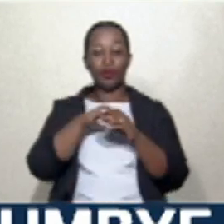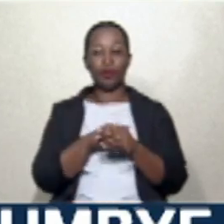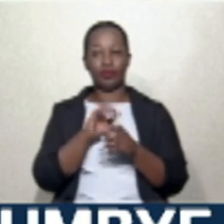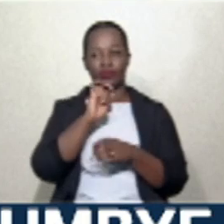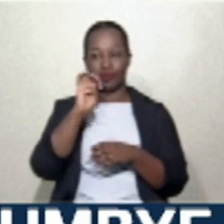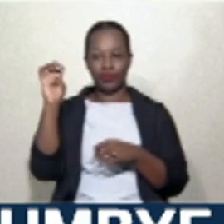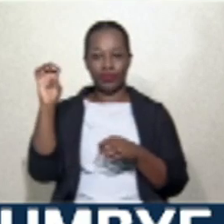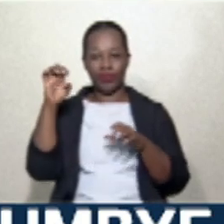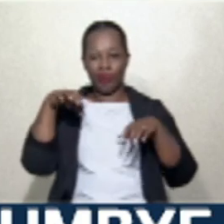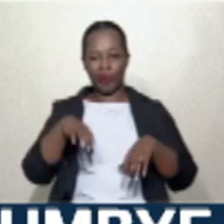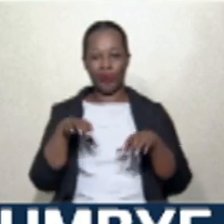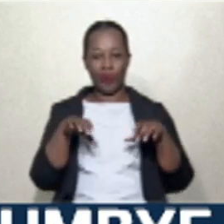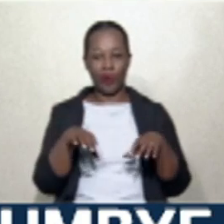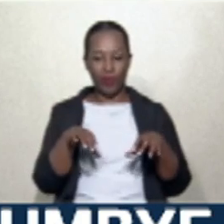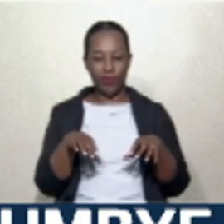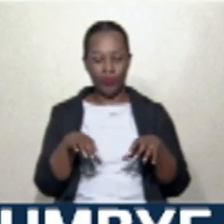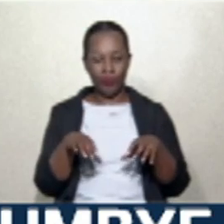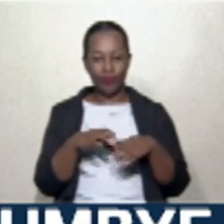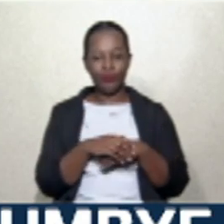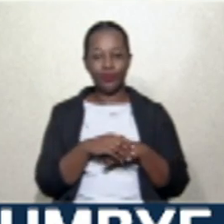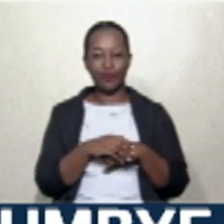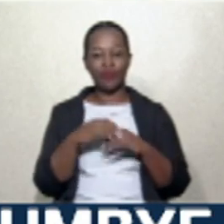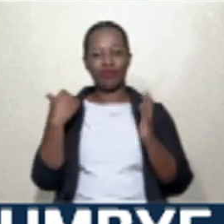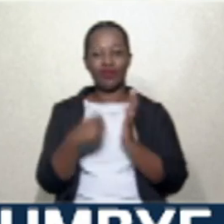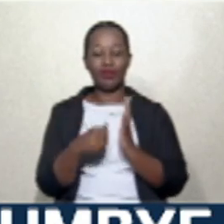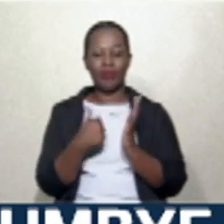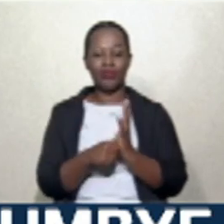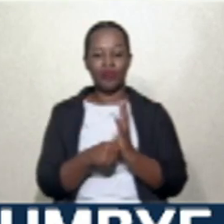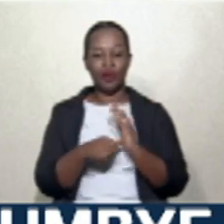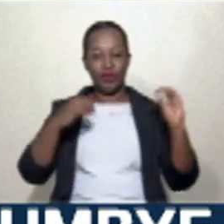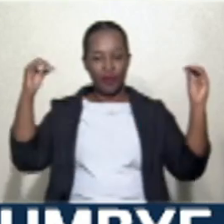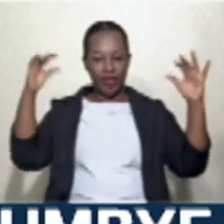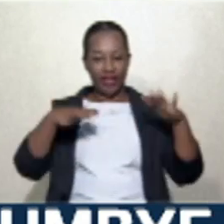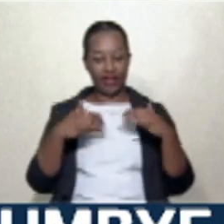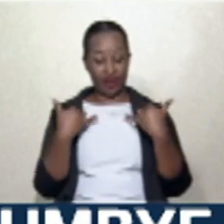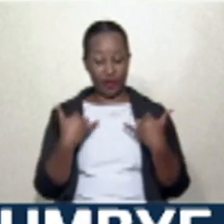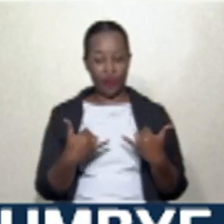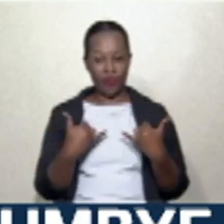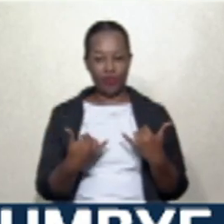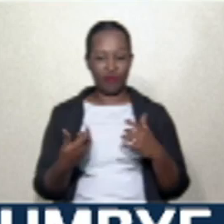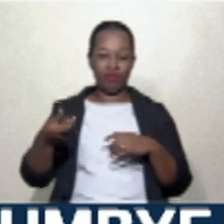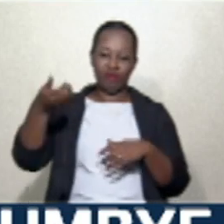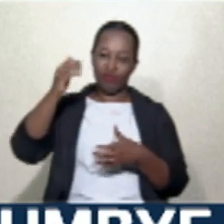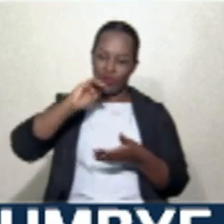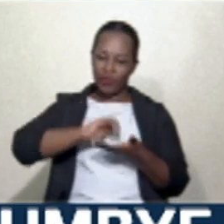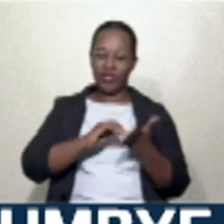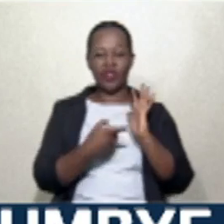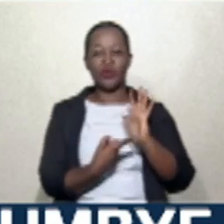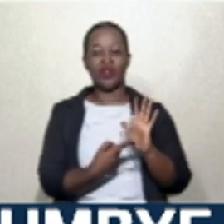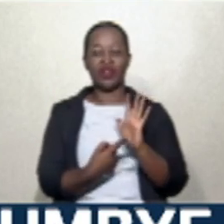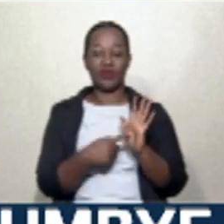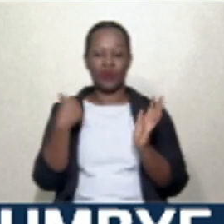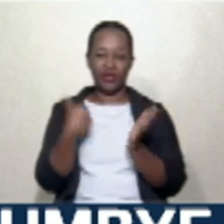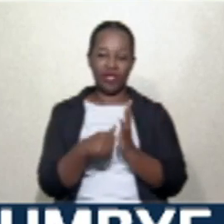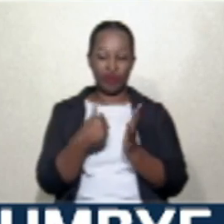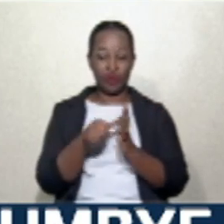bwa Repubulika iharanira Demokarasi ya Congo, ibibazo bihagaragara muri iki gihe byongeye kwerekana ko